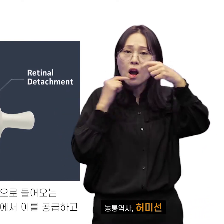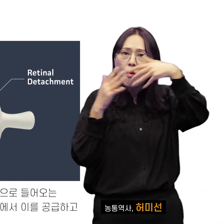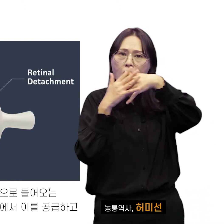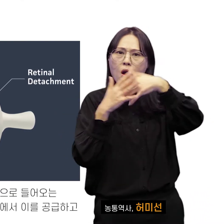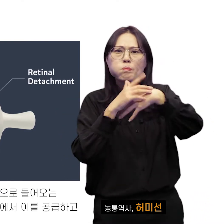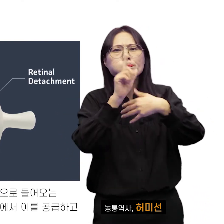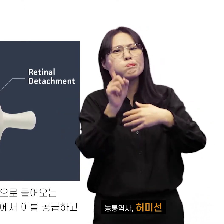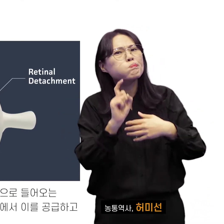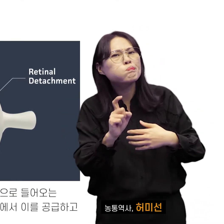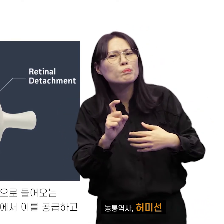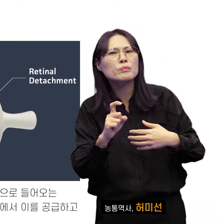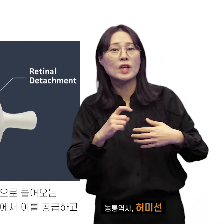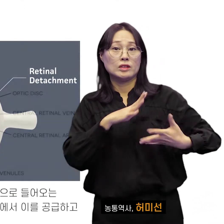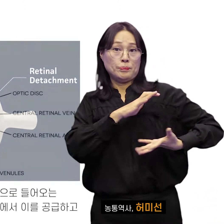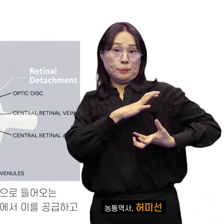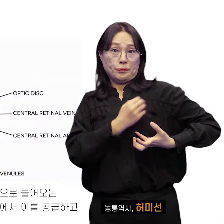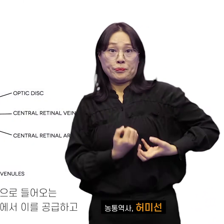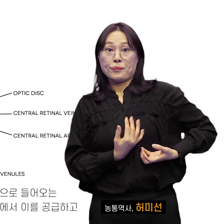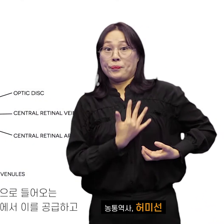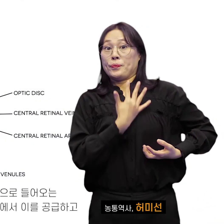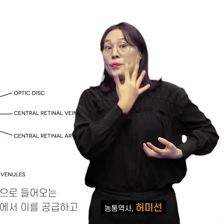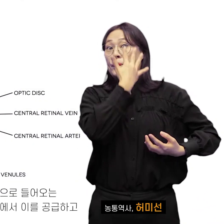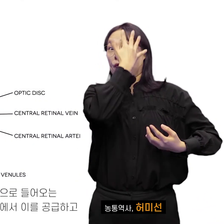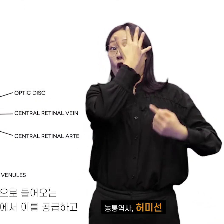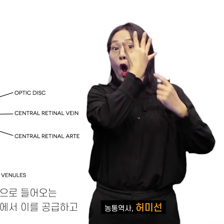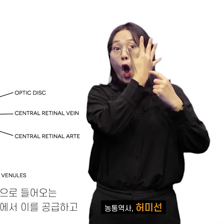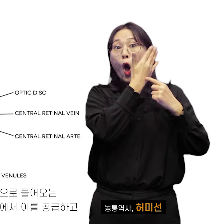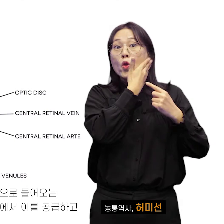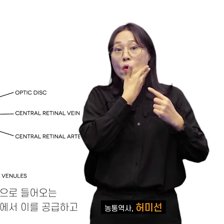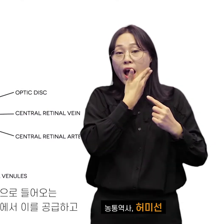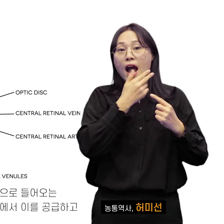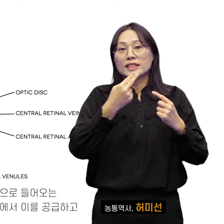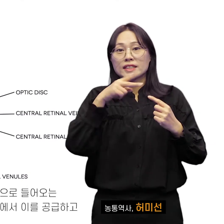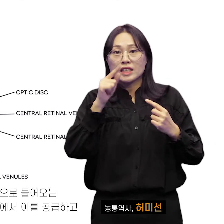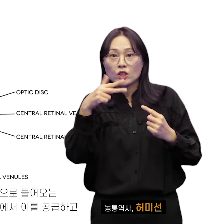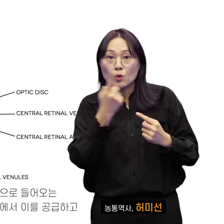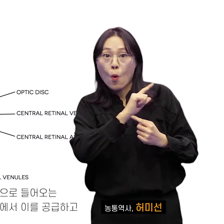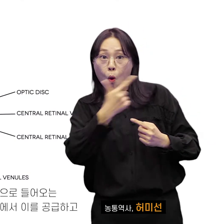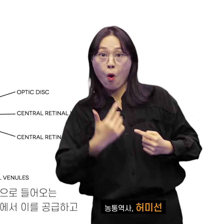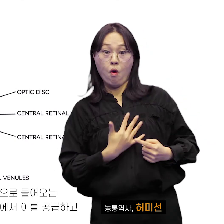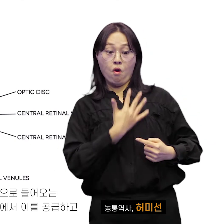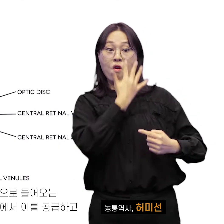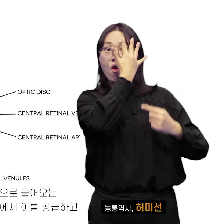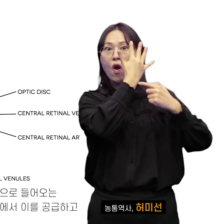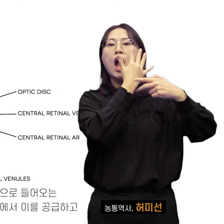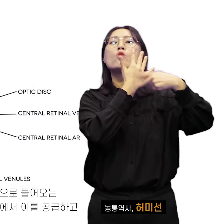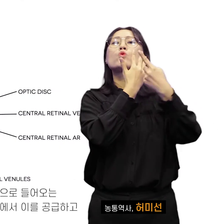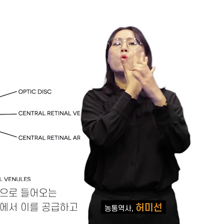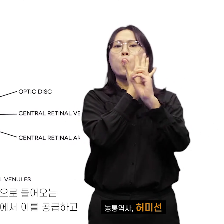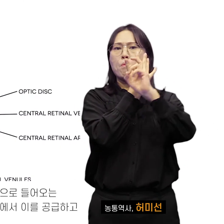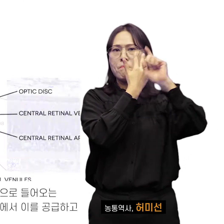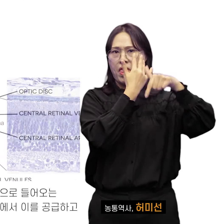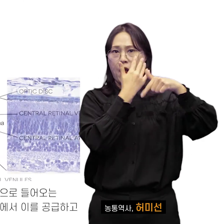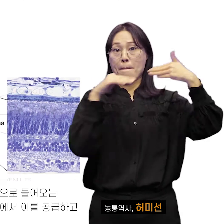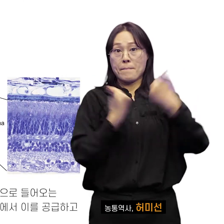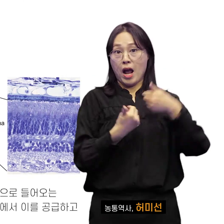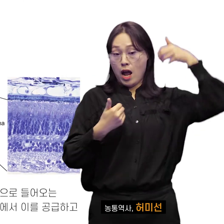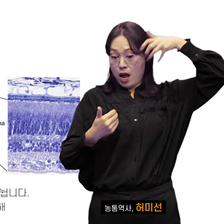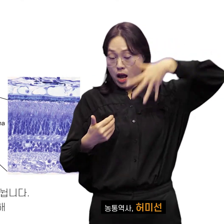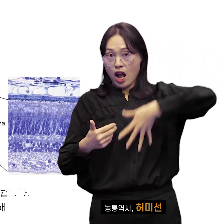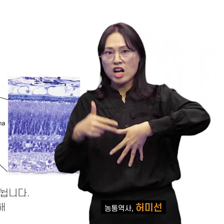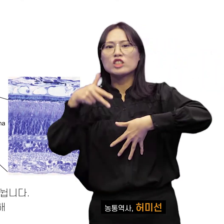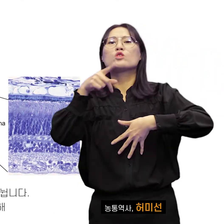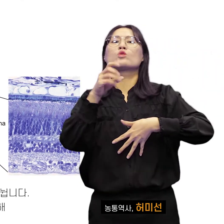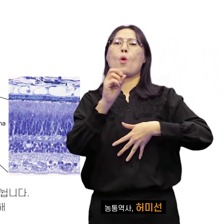망막의 혈관은 크게 심장으로부터 눈으로 들어오는 영양분과 산소가 풍부한 동맥과 망막에서 이를